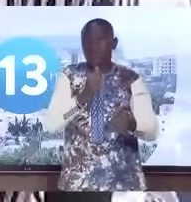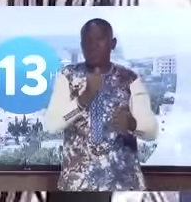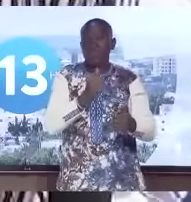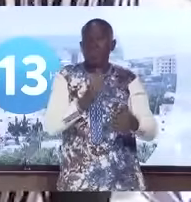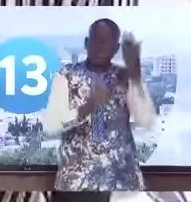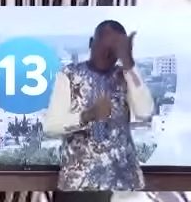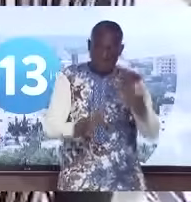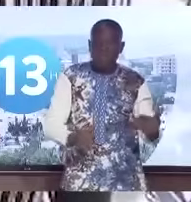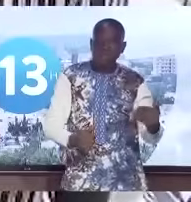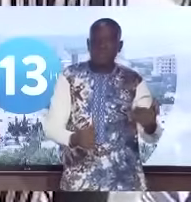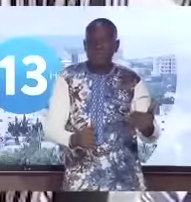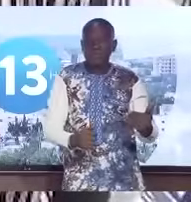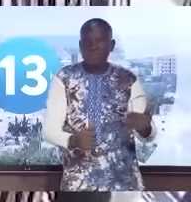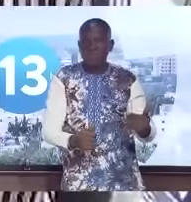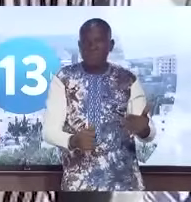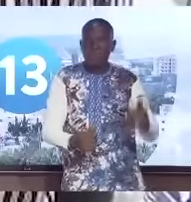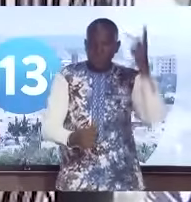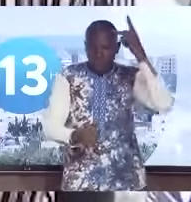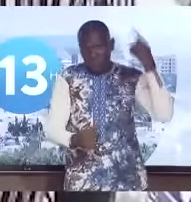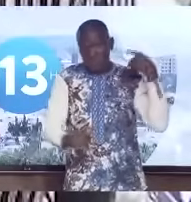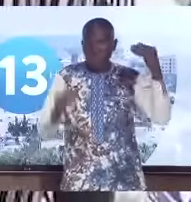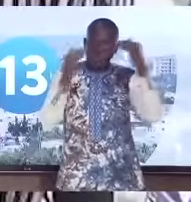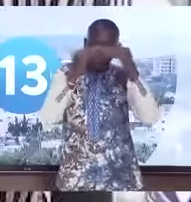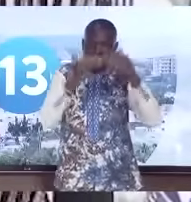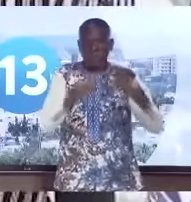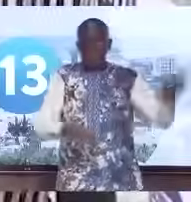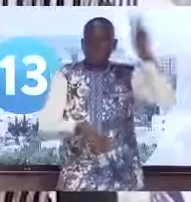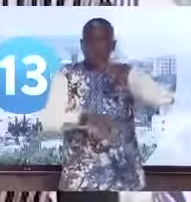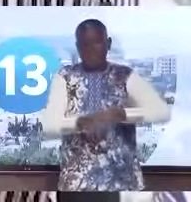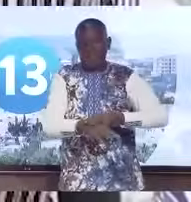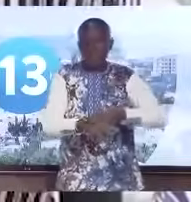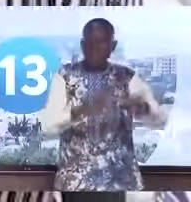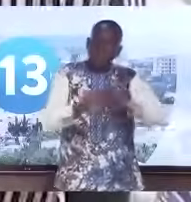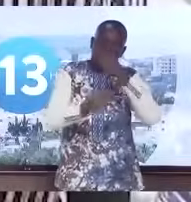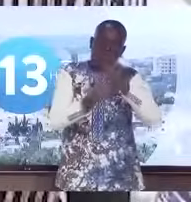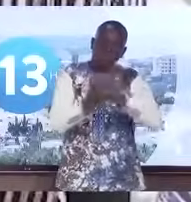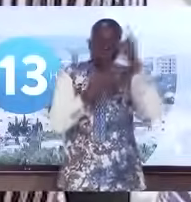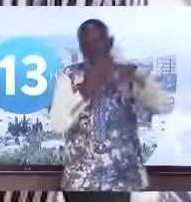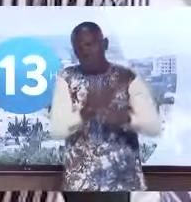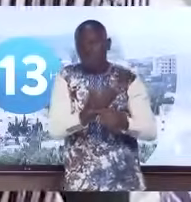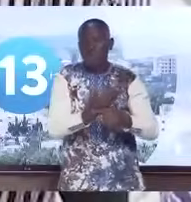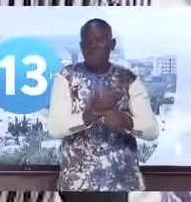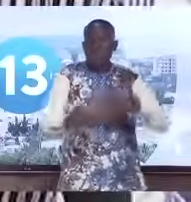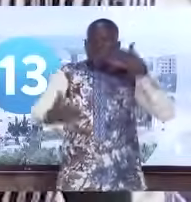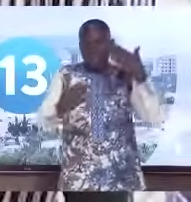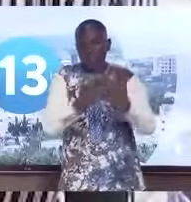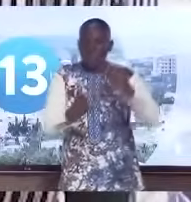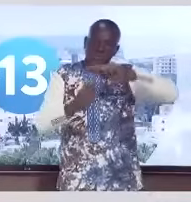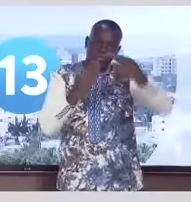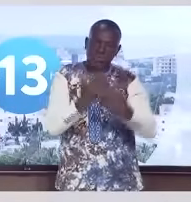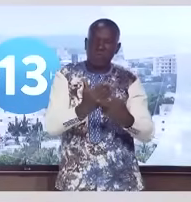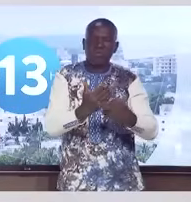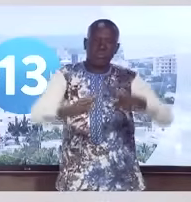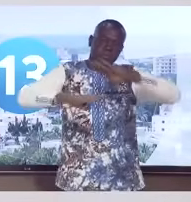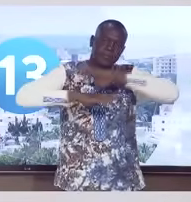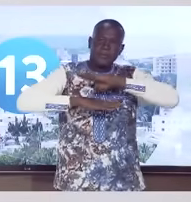des enfants, voilà, les parents également ont été impliqués dans la mise en œuvre de ce projet, si bien qu'on peut dire que les résultats sont vraiment atteints.